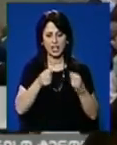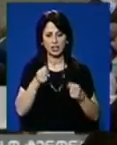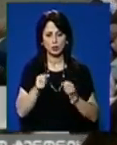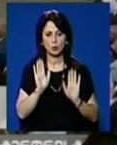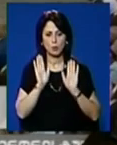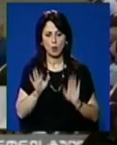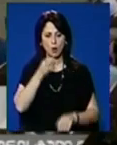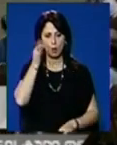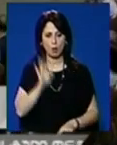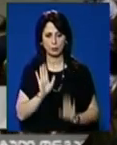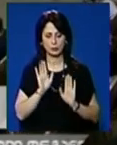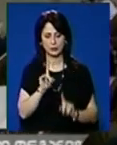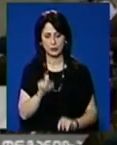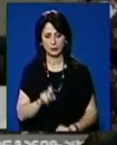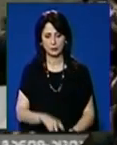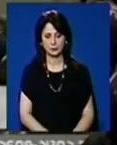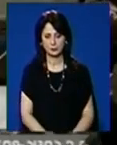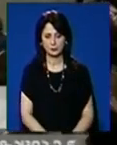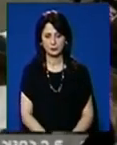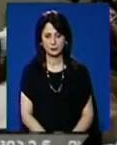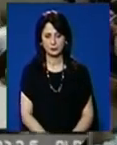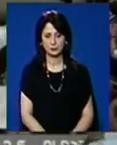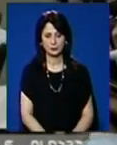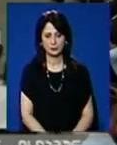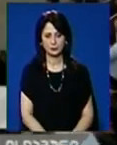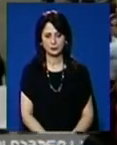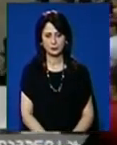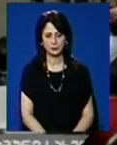დაწინაურება მხოლოდ კომპეტენციის ნიშნით.